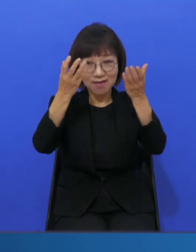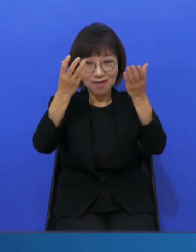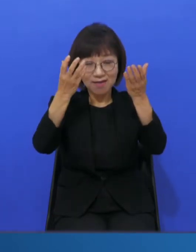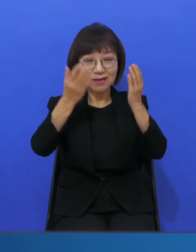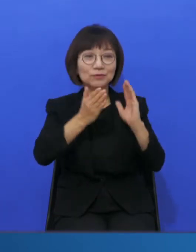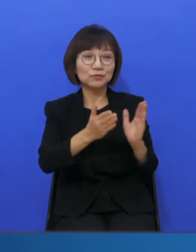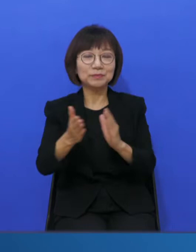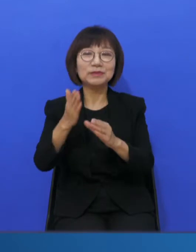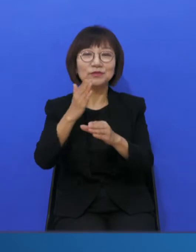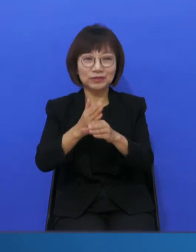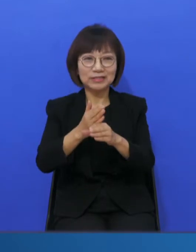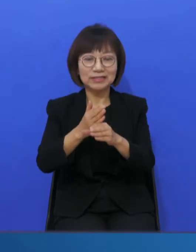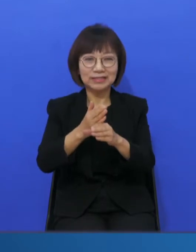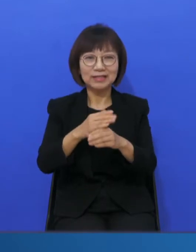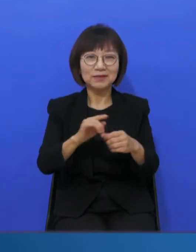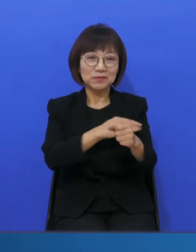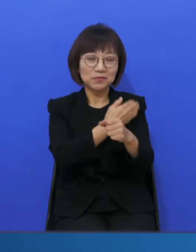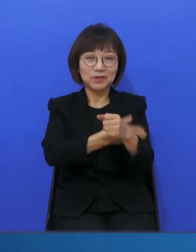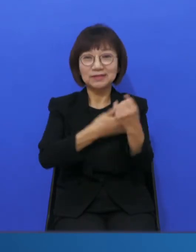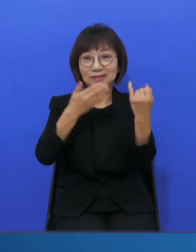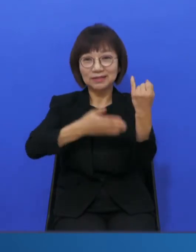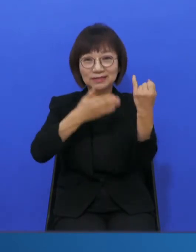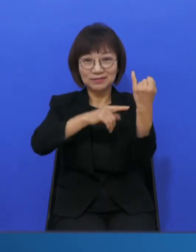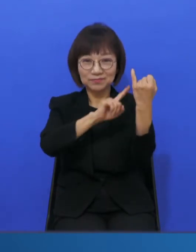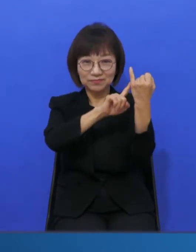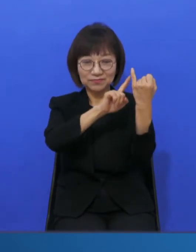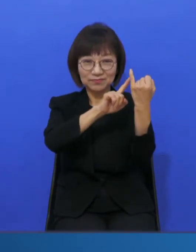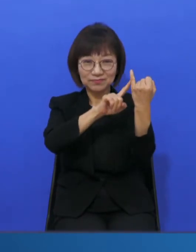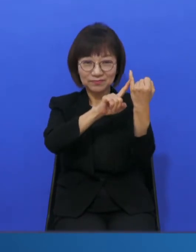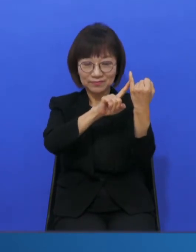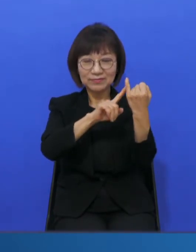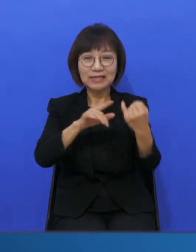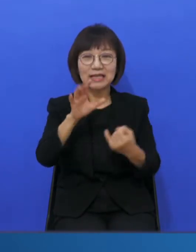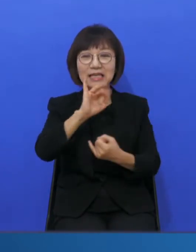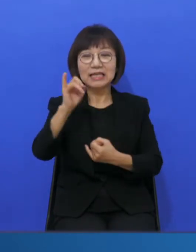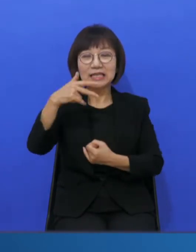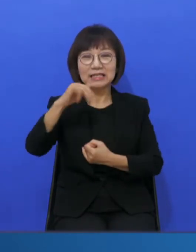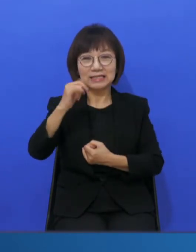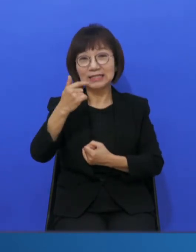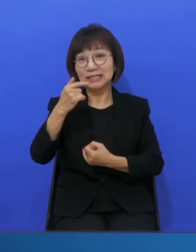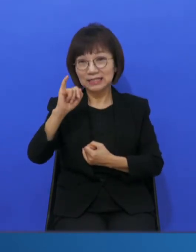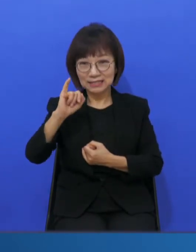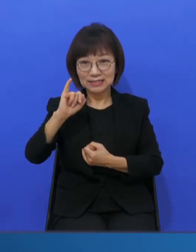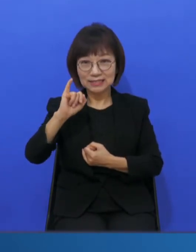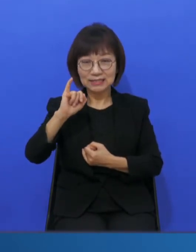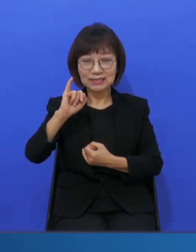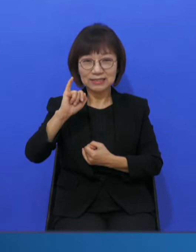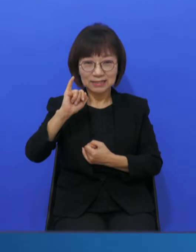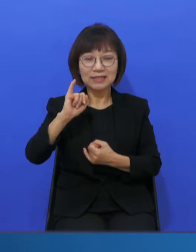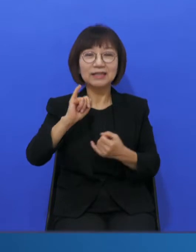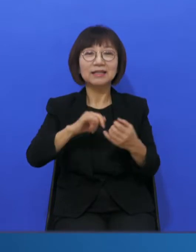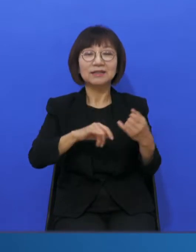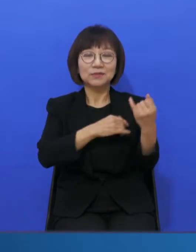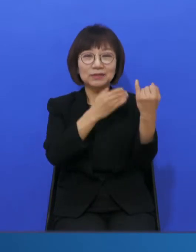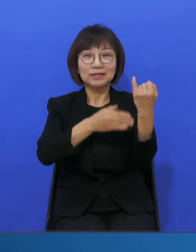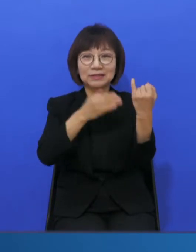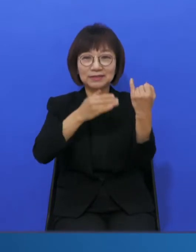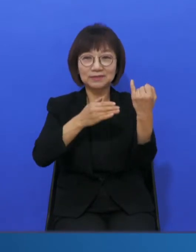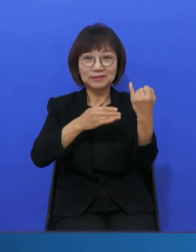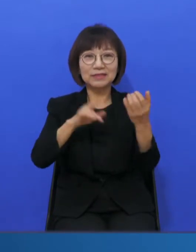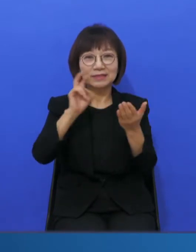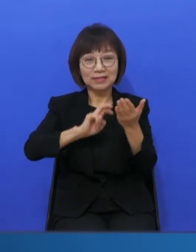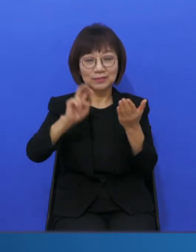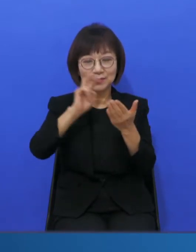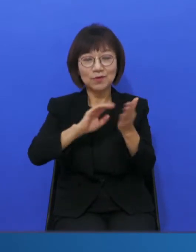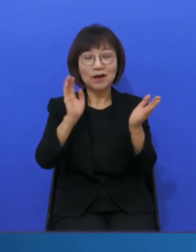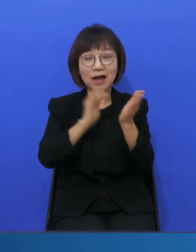돌리겠습니다. We'll give glory to God through a special performance by Senior Deaconess Lee Jin-hee, who will have a performance on February 19th in Dongyong. 그